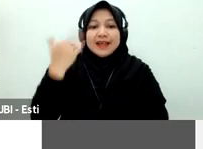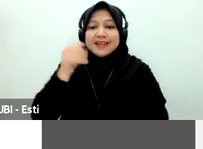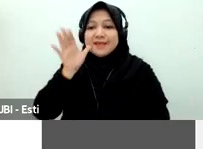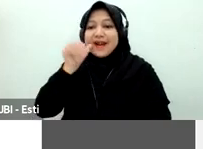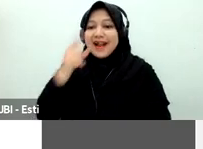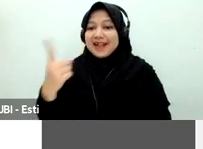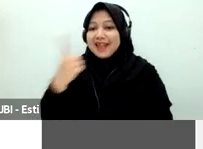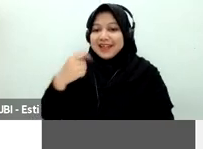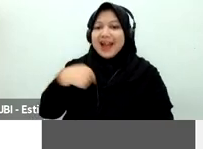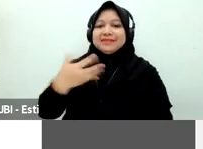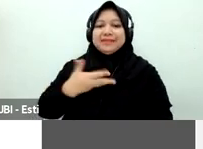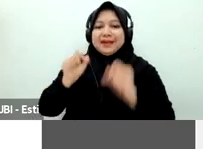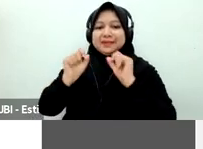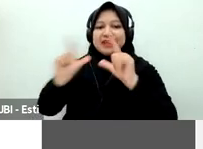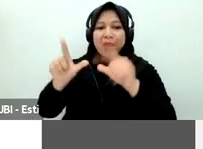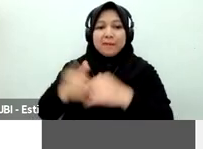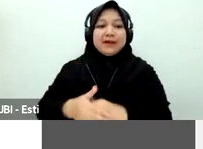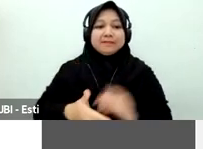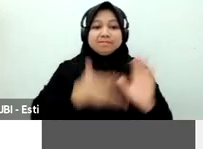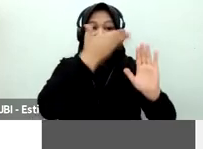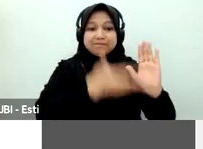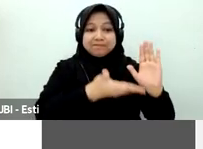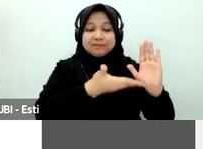ini dipegang dengan begini